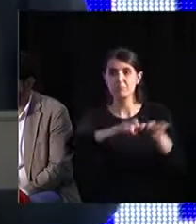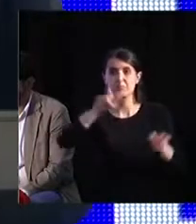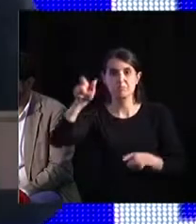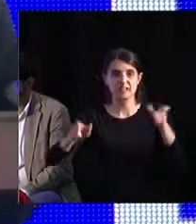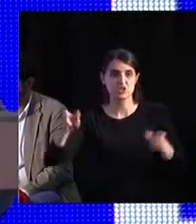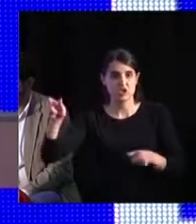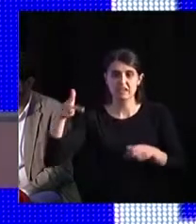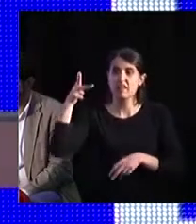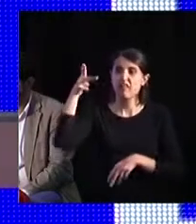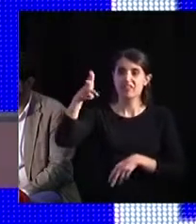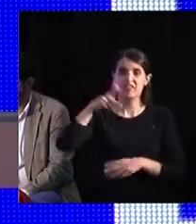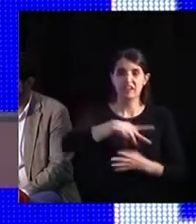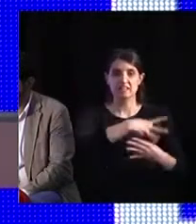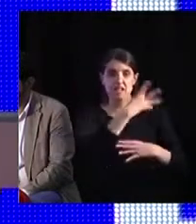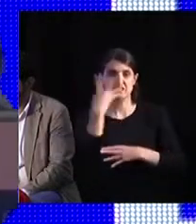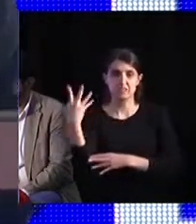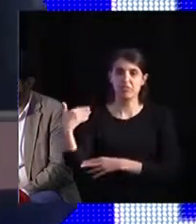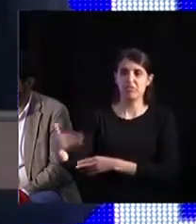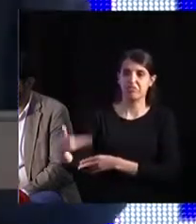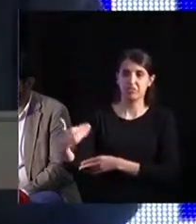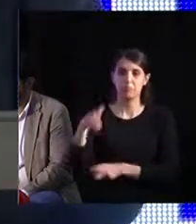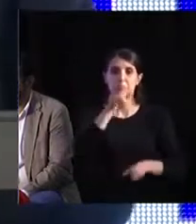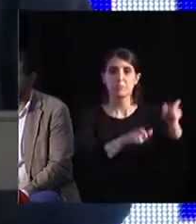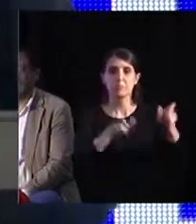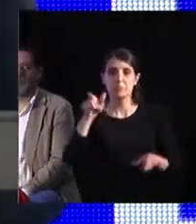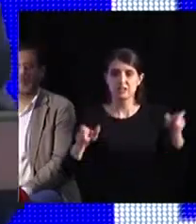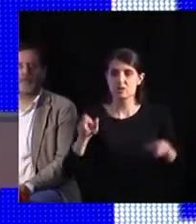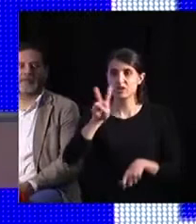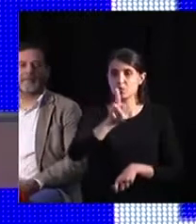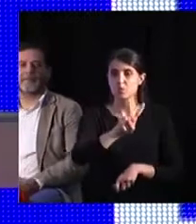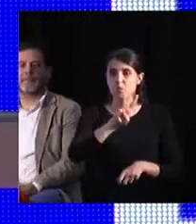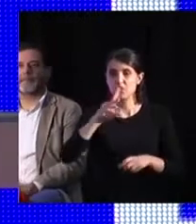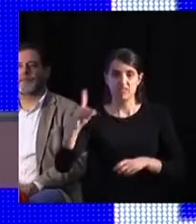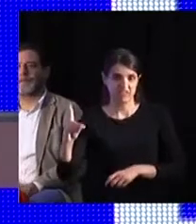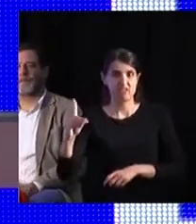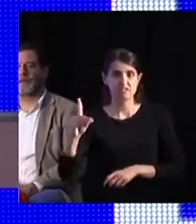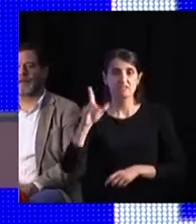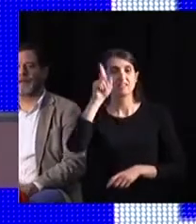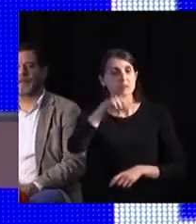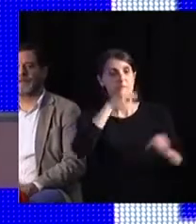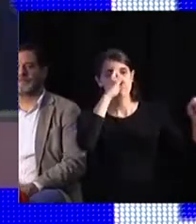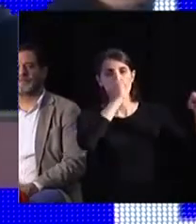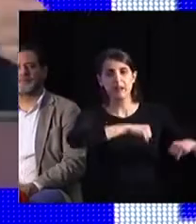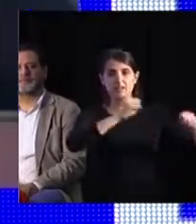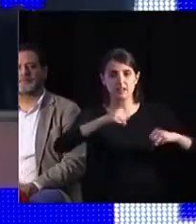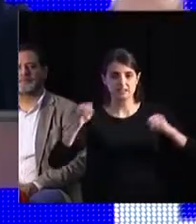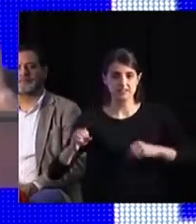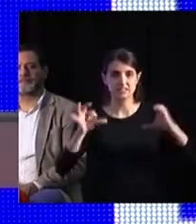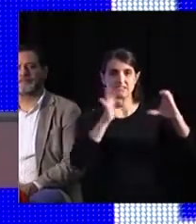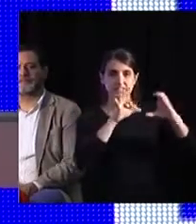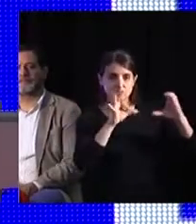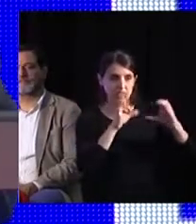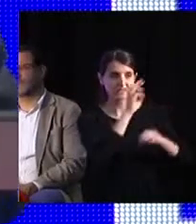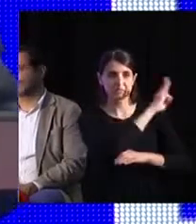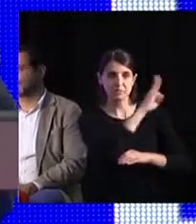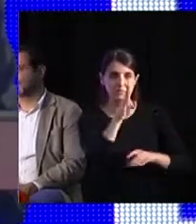col·lectiu LGTBI, aquella gent d'Unió Democràtica, que deixin de pactar amb Ciutadans i el PP com han fet a Tarragona i a